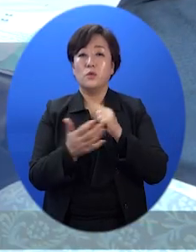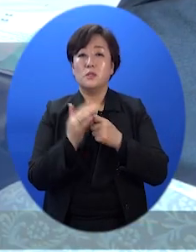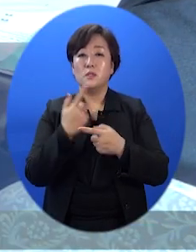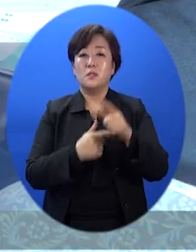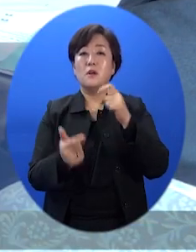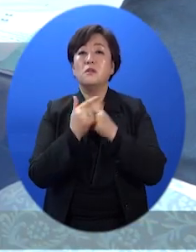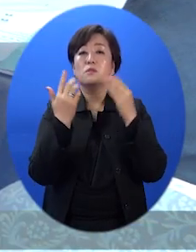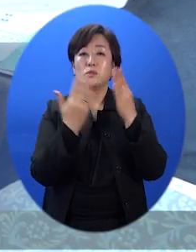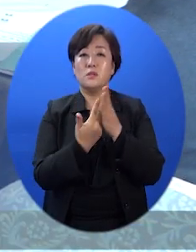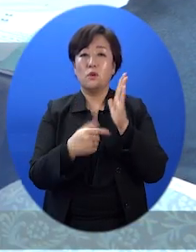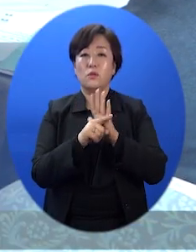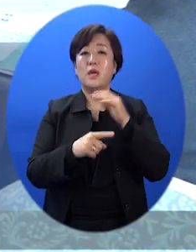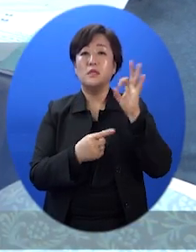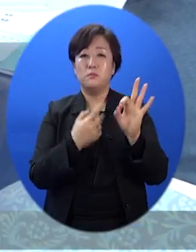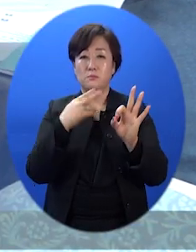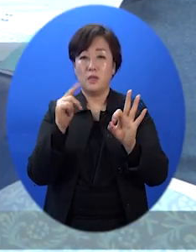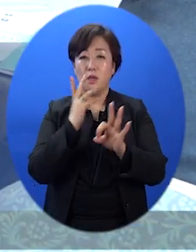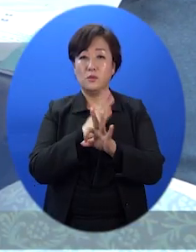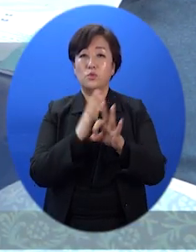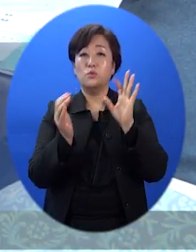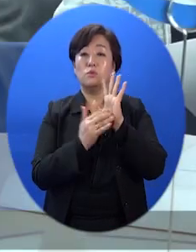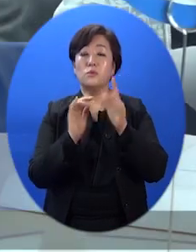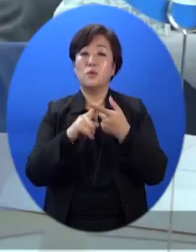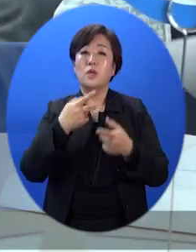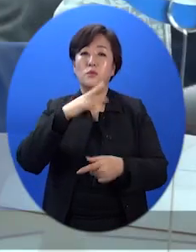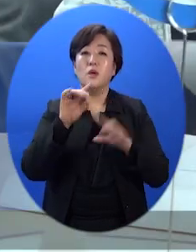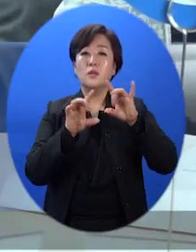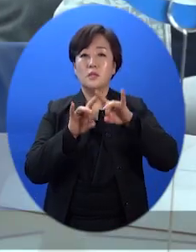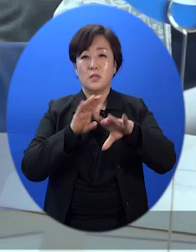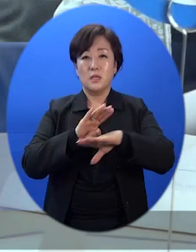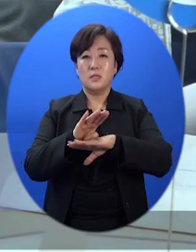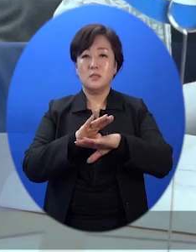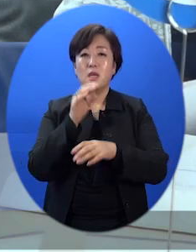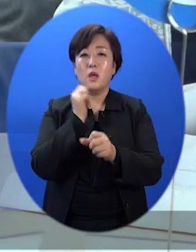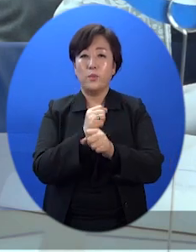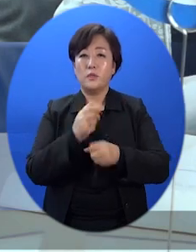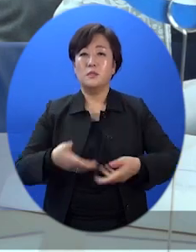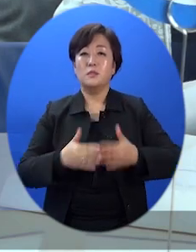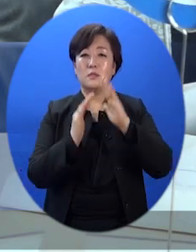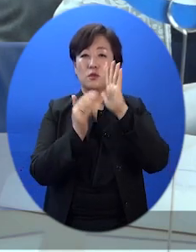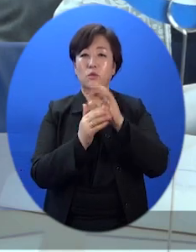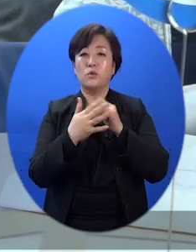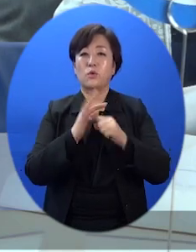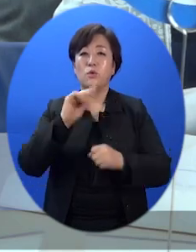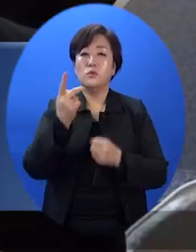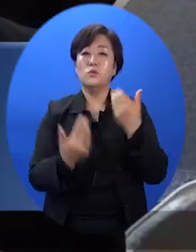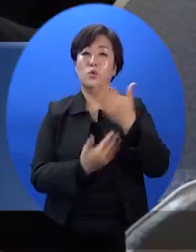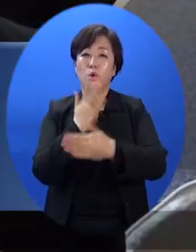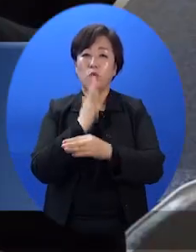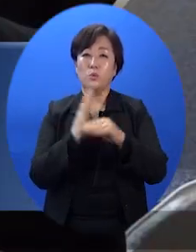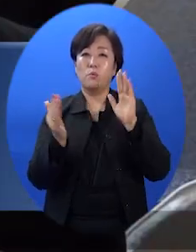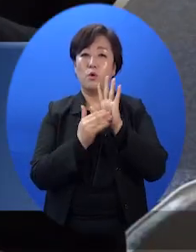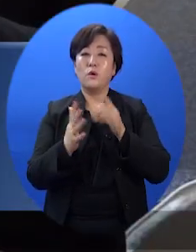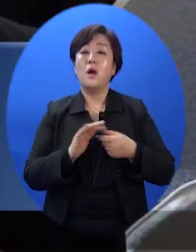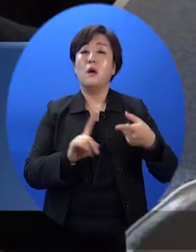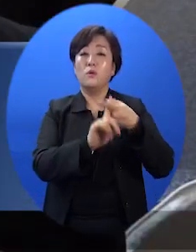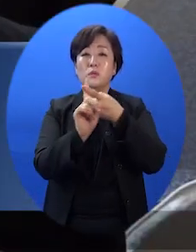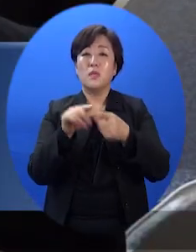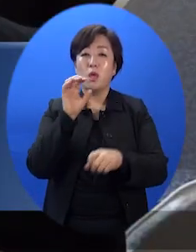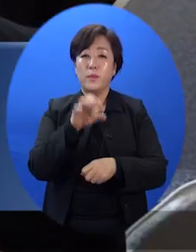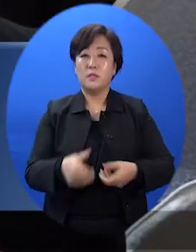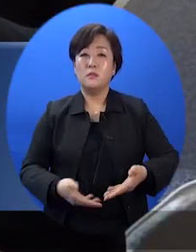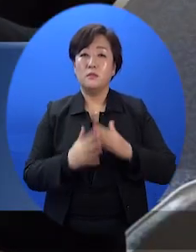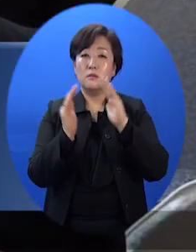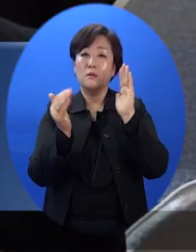육성 10대 사업으로 울산 중심의 수소전기차 생산기반 구축과 수소 융복합 밸리 조성 등을 추진하기로